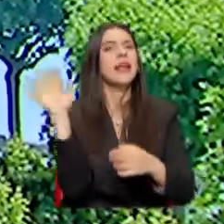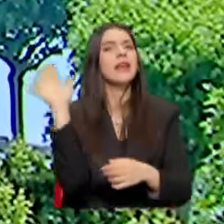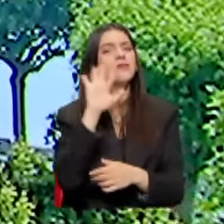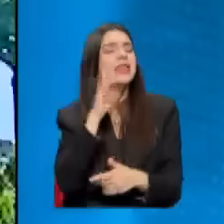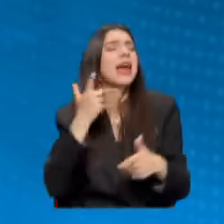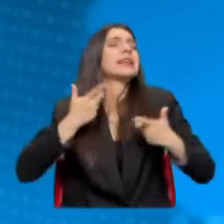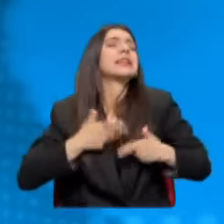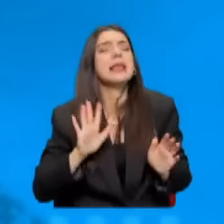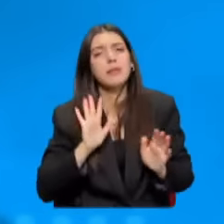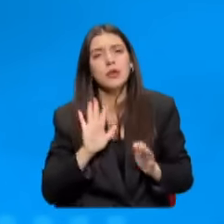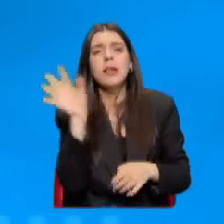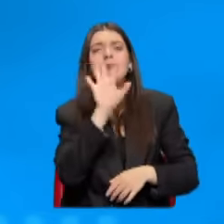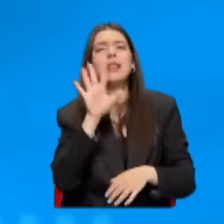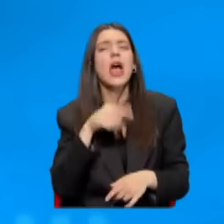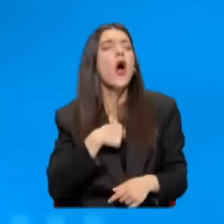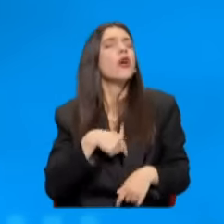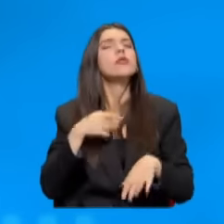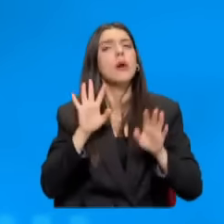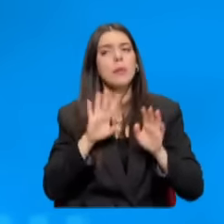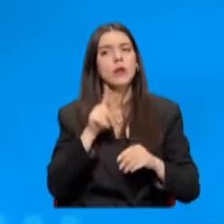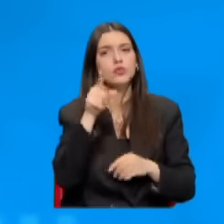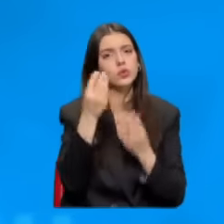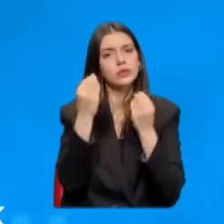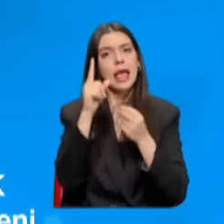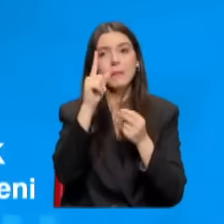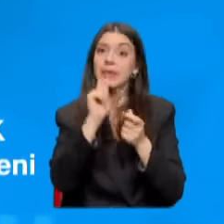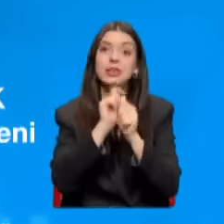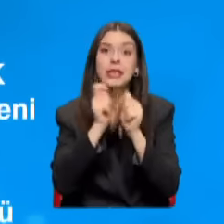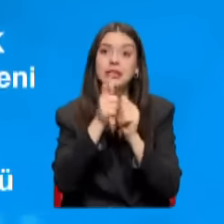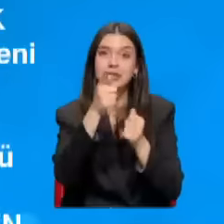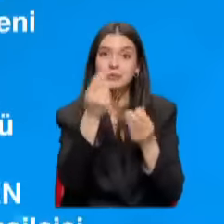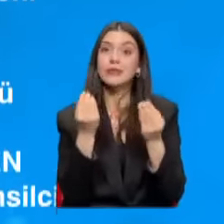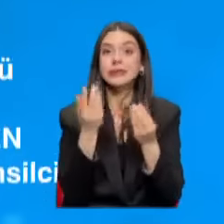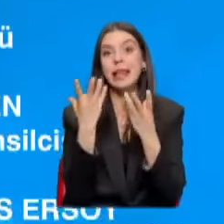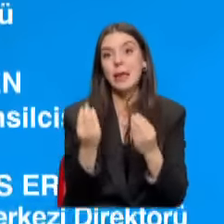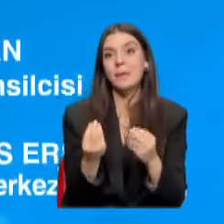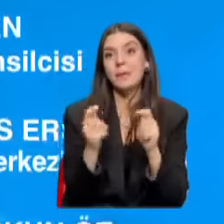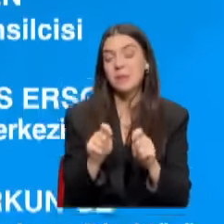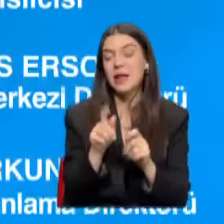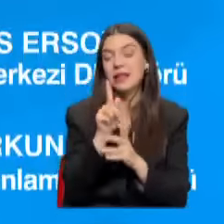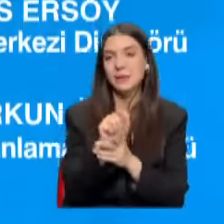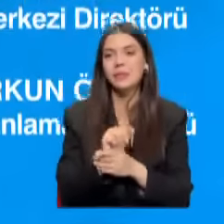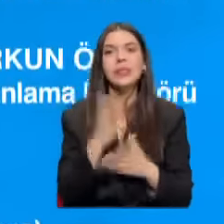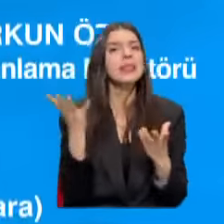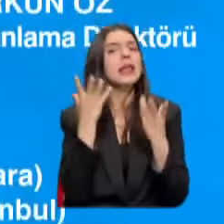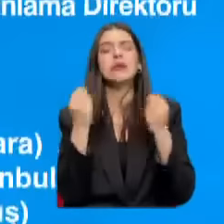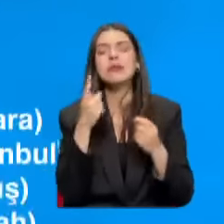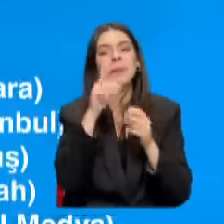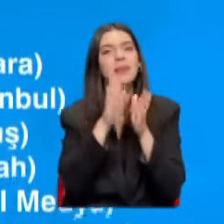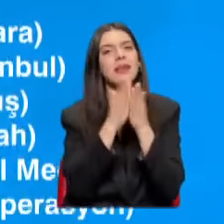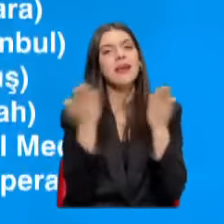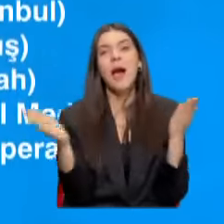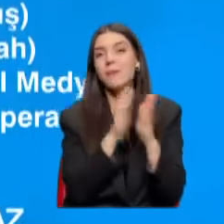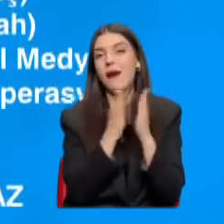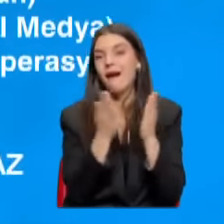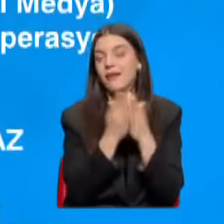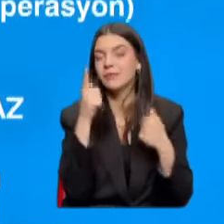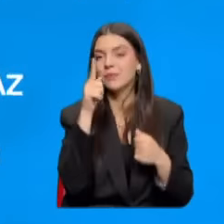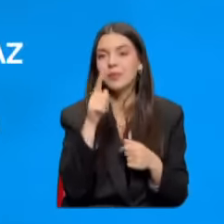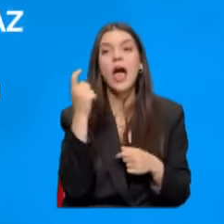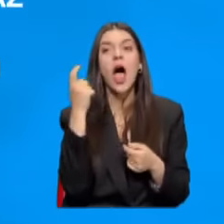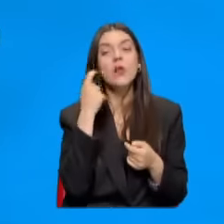sevmiyoruz vedalardan hoşlanmıyor şöyle güzelleştirelim mi Veda bakın Ne kadar güzel bir kapak Atatürk'ün